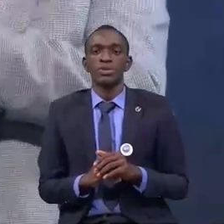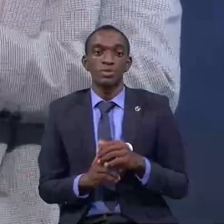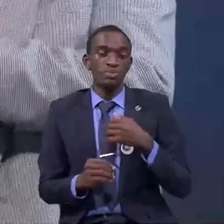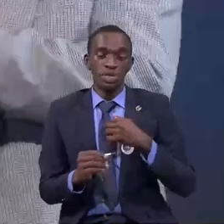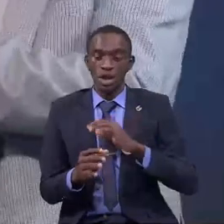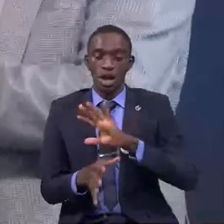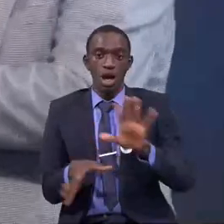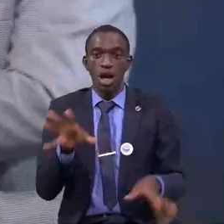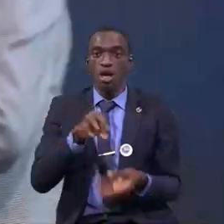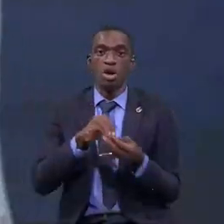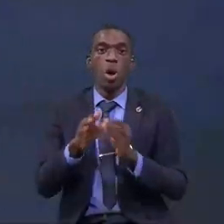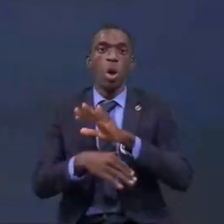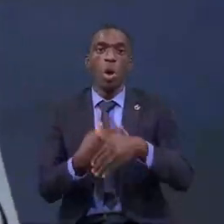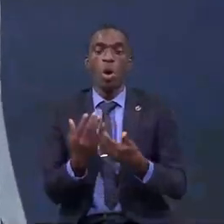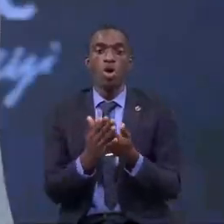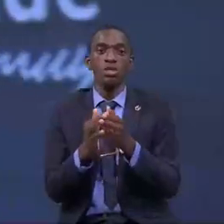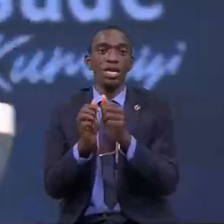nous allons tout clôturer aujourd'hui